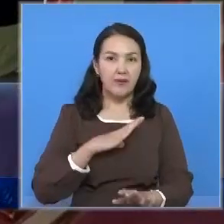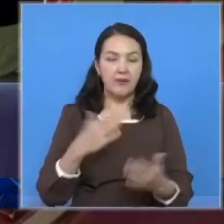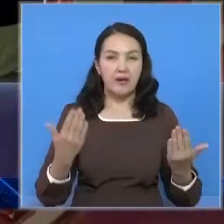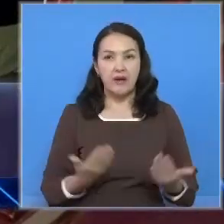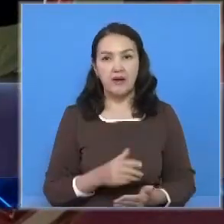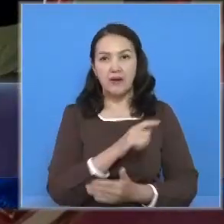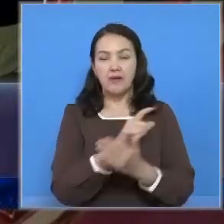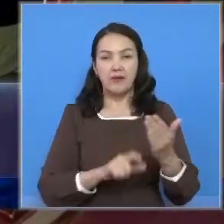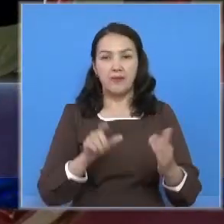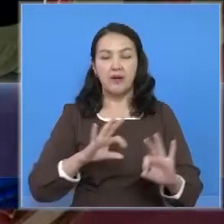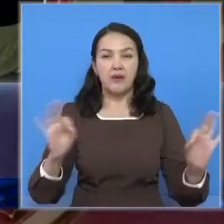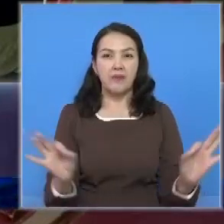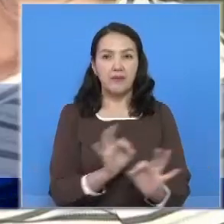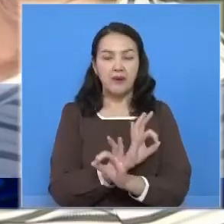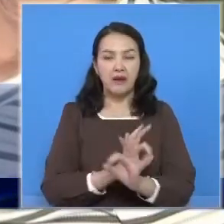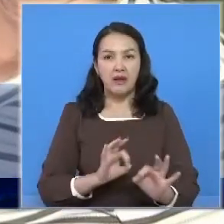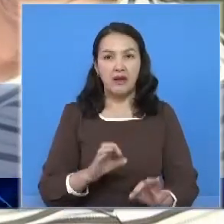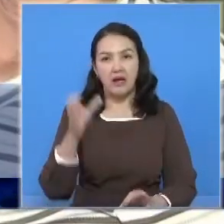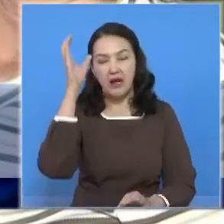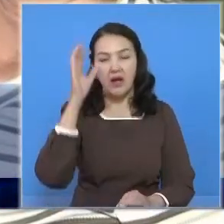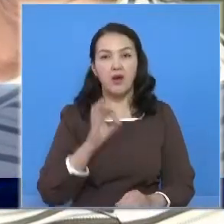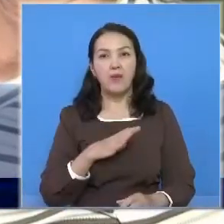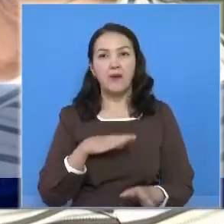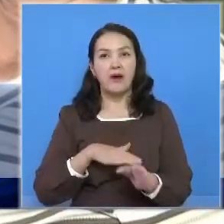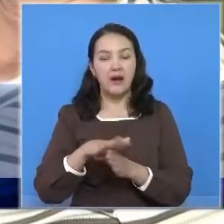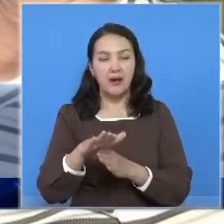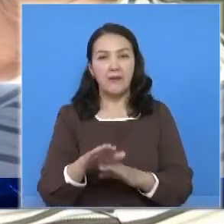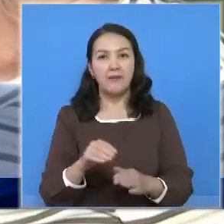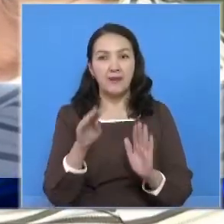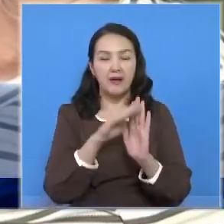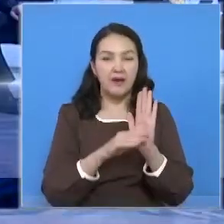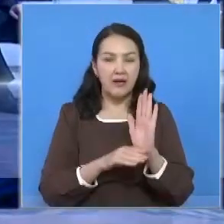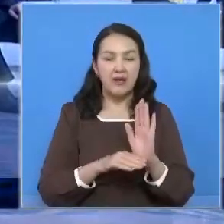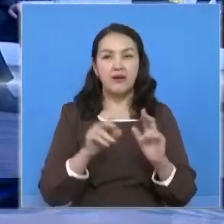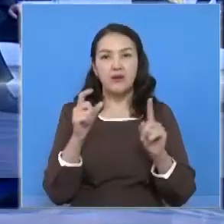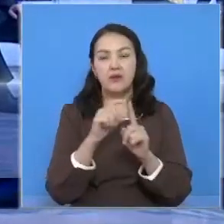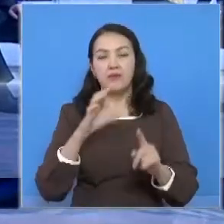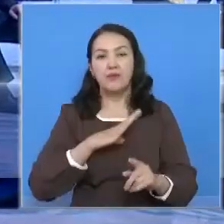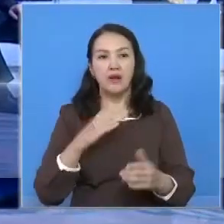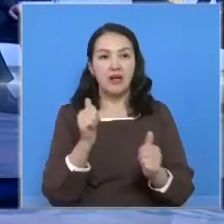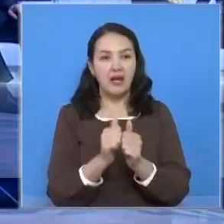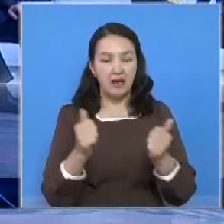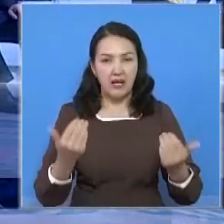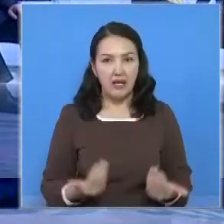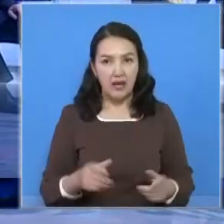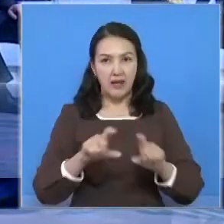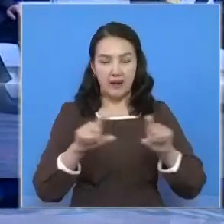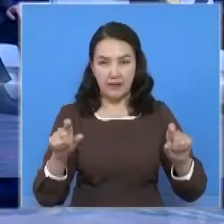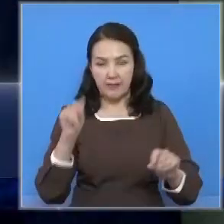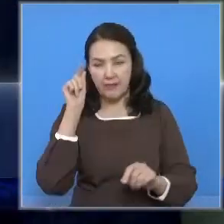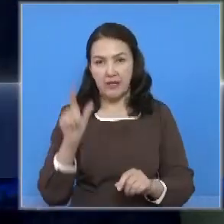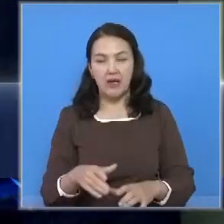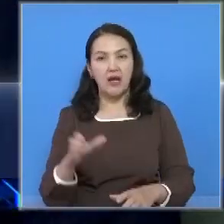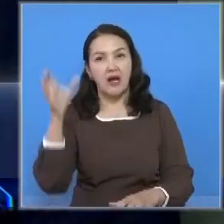Өңірлік күйшілердің музыкалық сауаттылық пен аспаптарда орындау ерекшеліктері сөз болды. Әр аймақтағы өнер мектебі шәкірттеріне